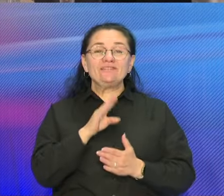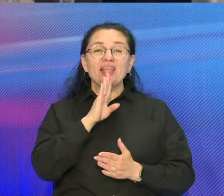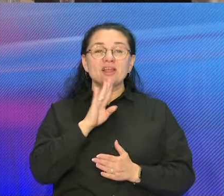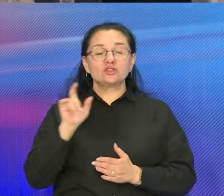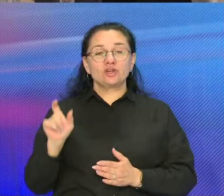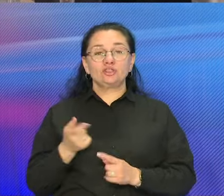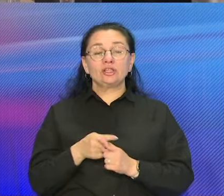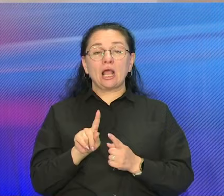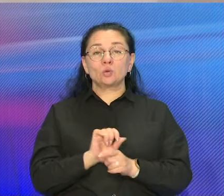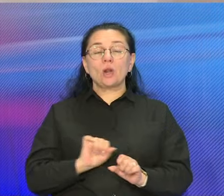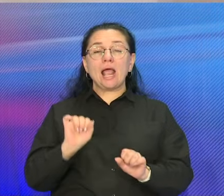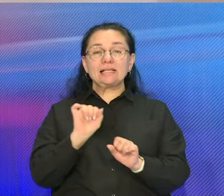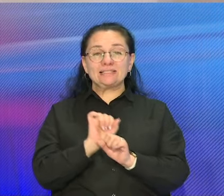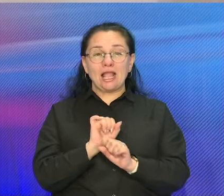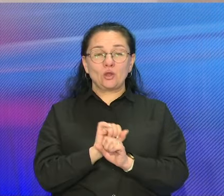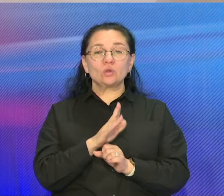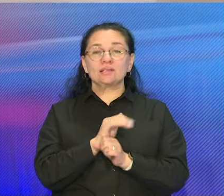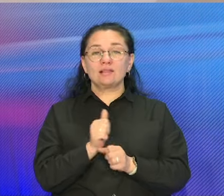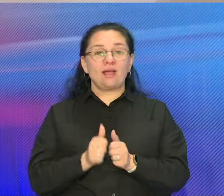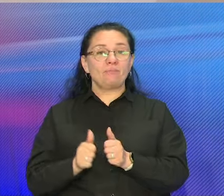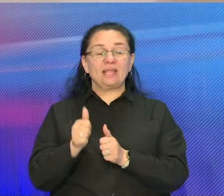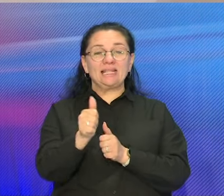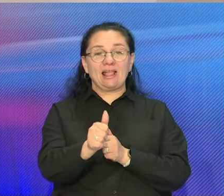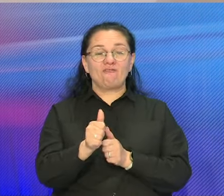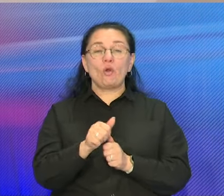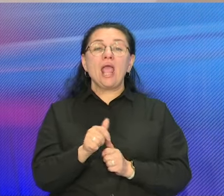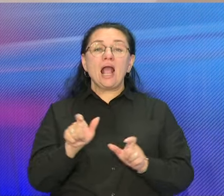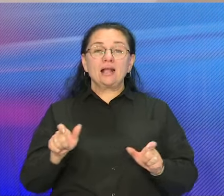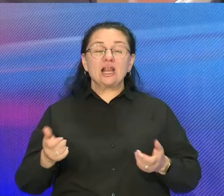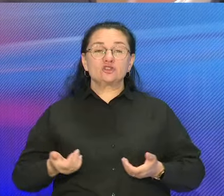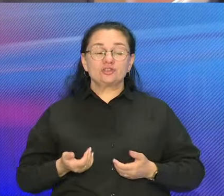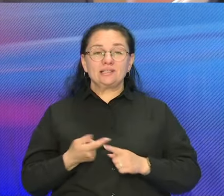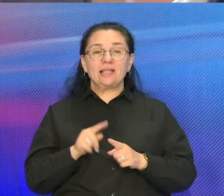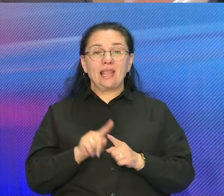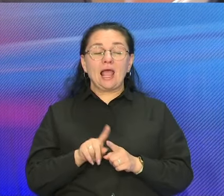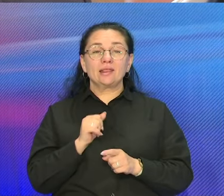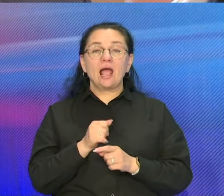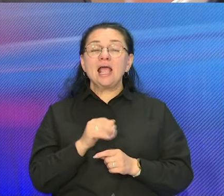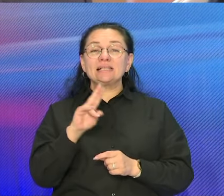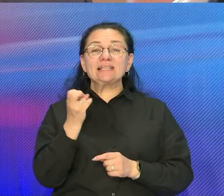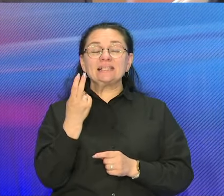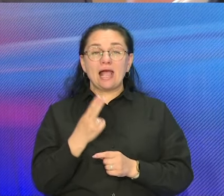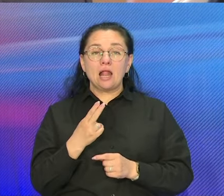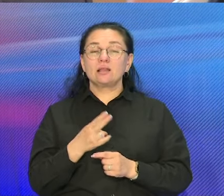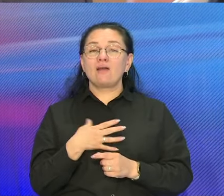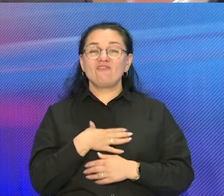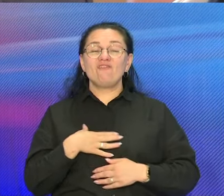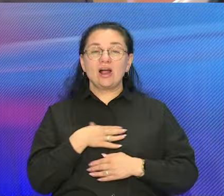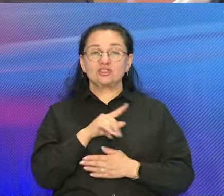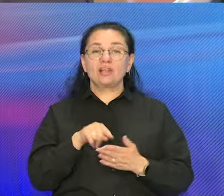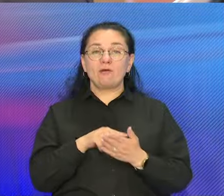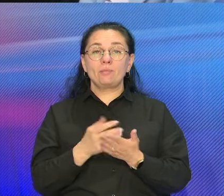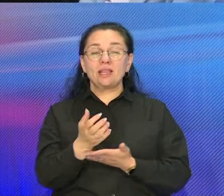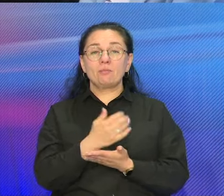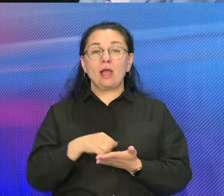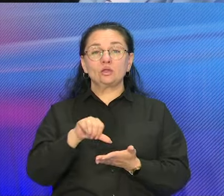якая застается на передовой громадского життя Мария Михайловна подтримливая шматлики социально-значной инициативы и принимая удел в